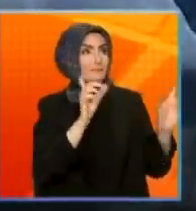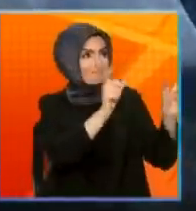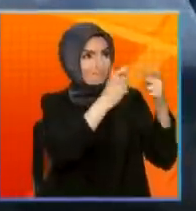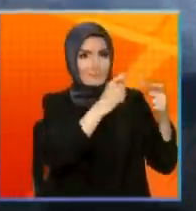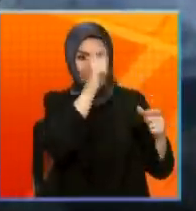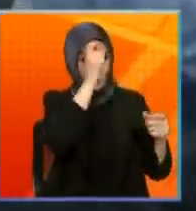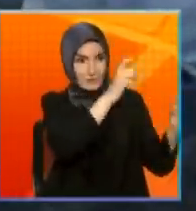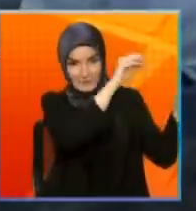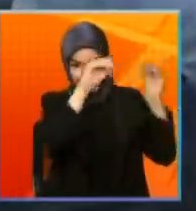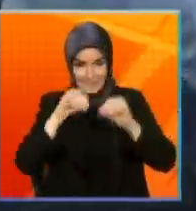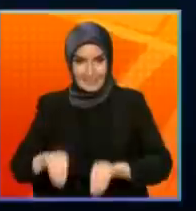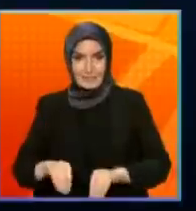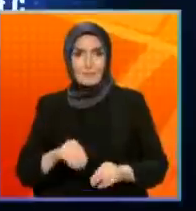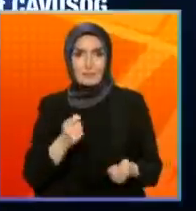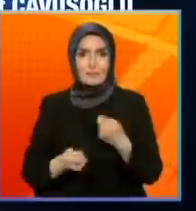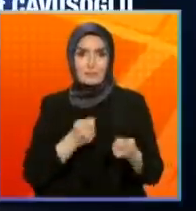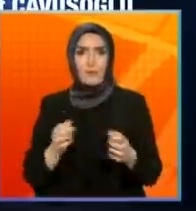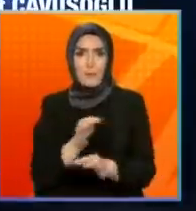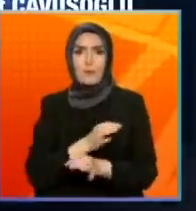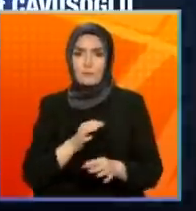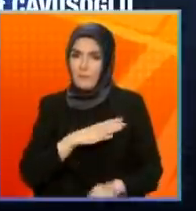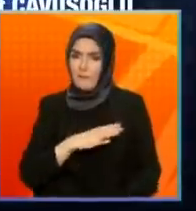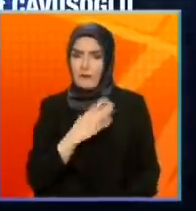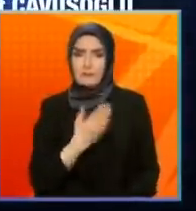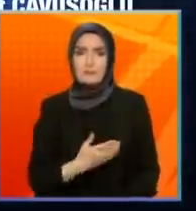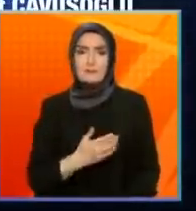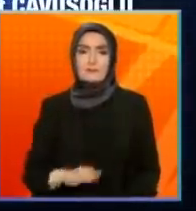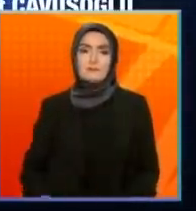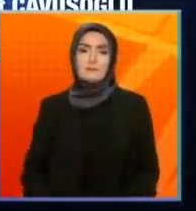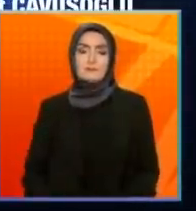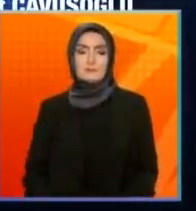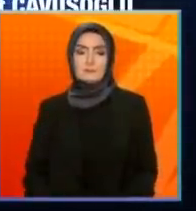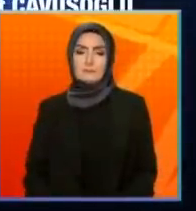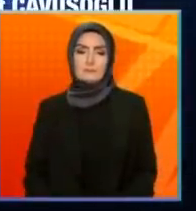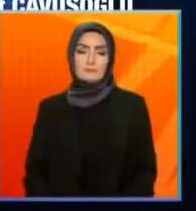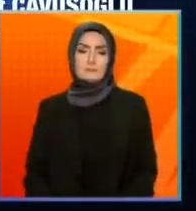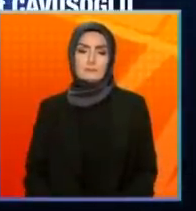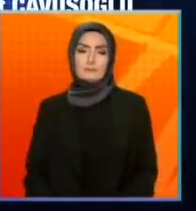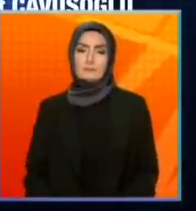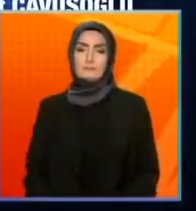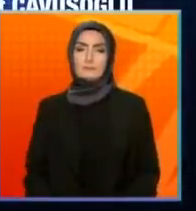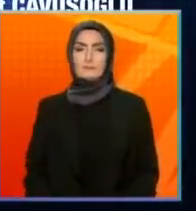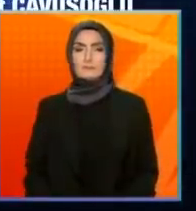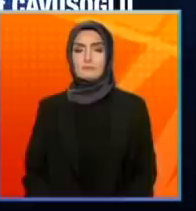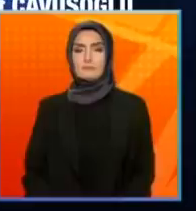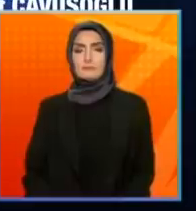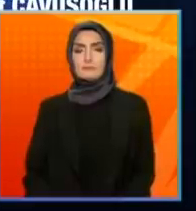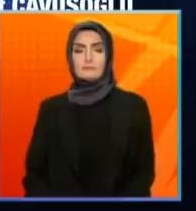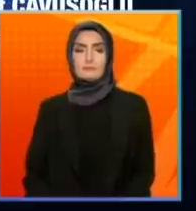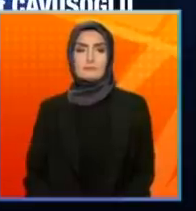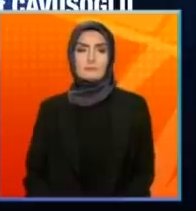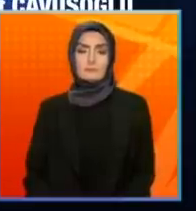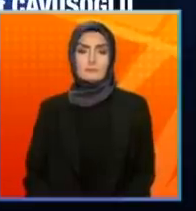operasyonlarıyla ana vatanlarına getiriliyor. Kanada'da yaklaşık 400 kişilik bir öğrenci grubumuz var. 7-8 Nisan'da inşallah onları